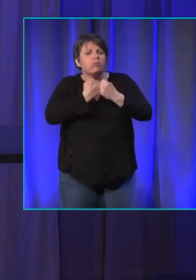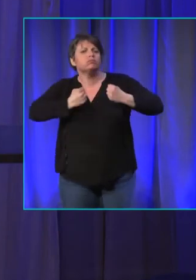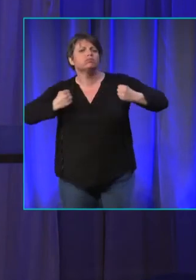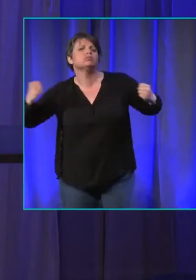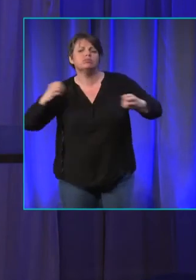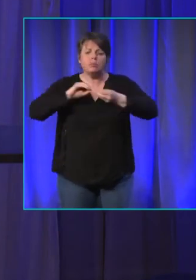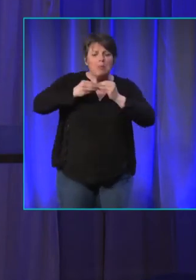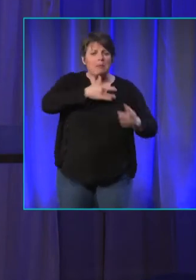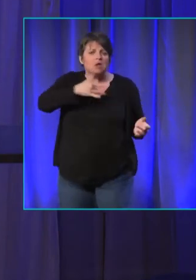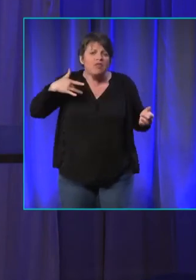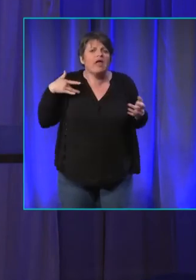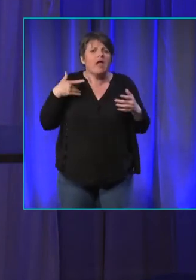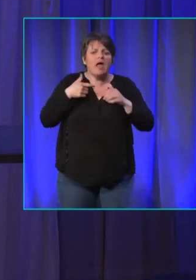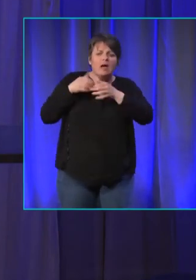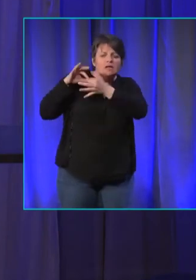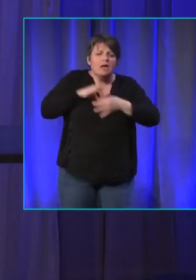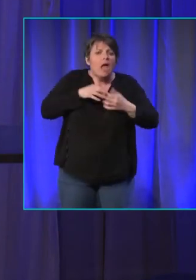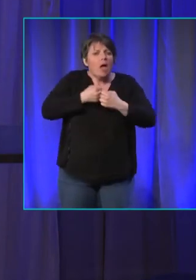métaboliques.